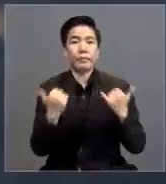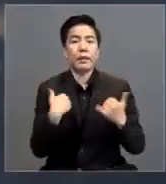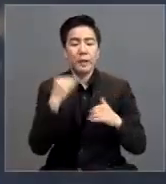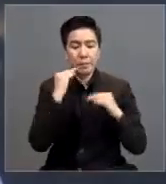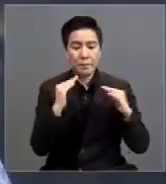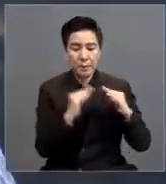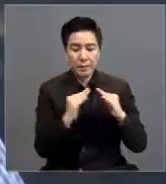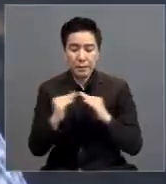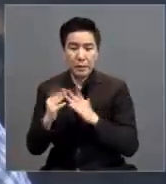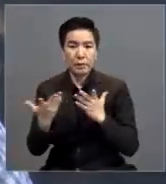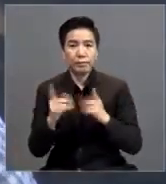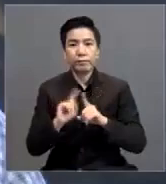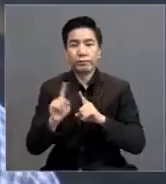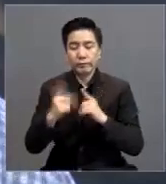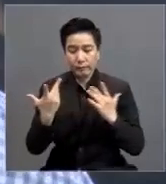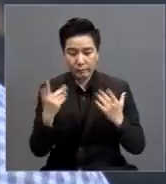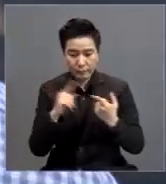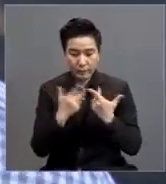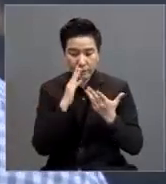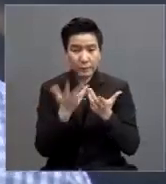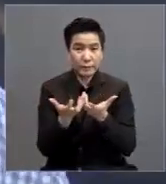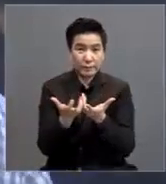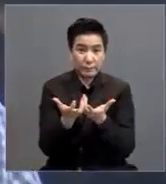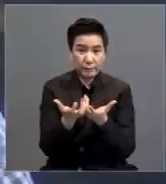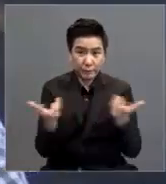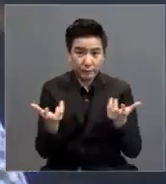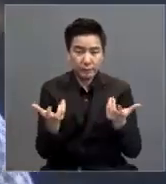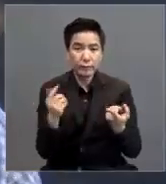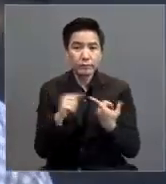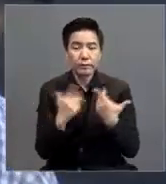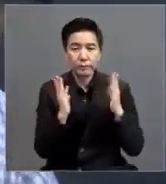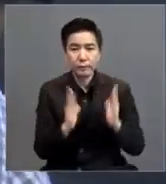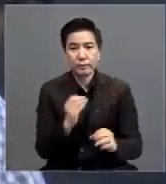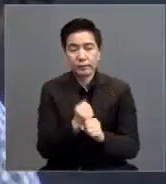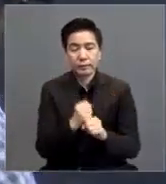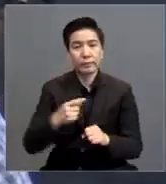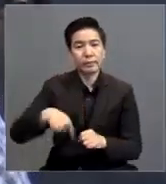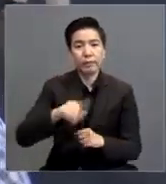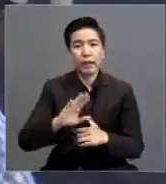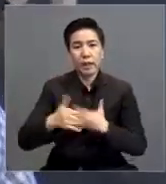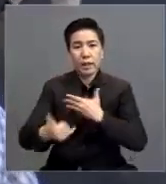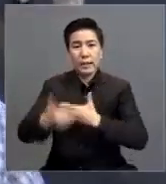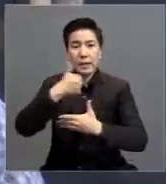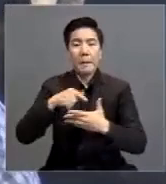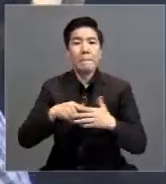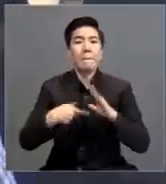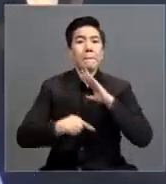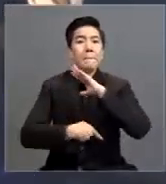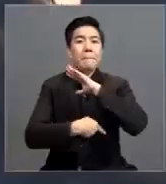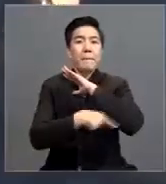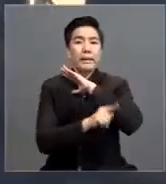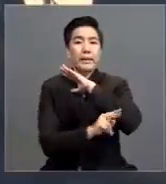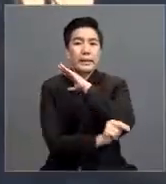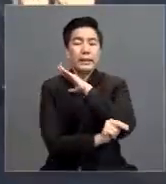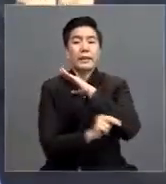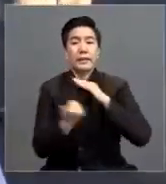ด้วยนะครับจากหมู่บ้านหรือที่เป็นเอกเทศสำหรับที่แยกกักหรือว่ากักกันตัวเนี่ยนะครับหรือห้ามเขตพื้นที่จังหวัดปัตต